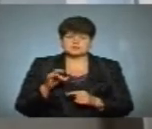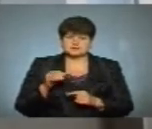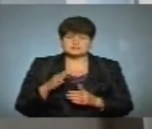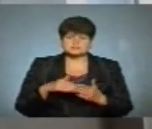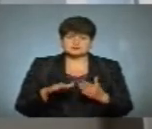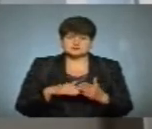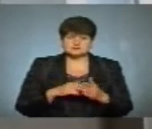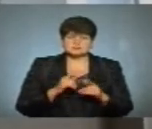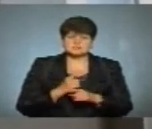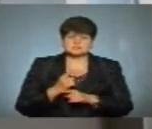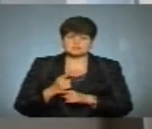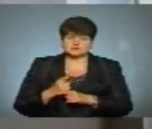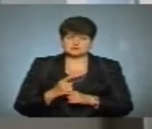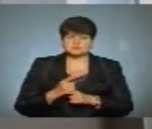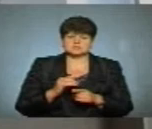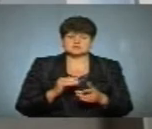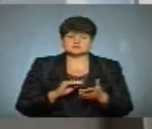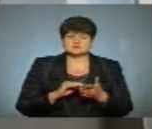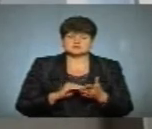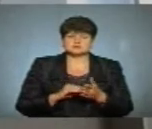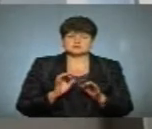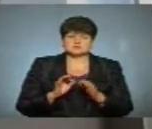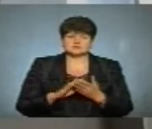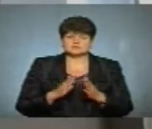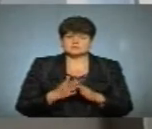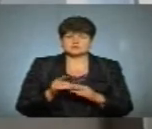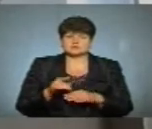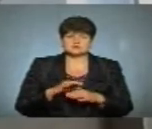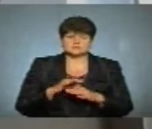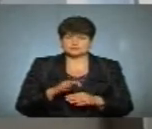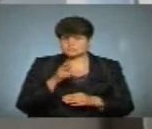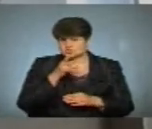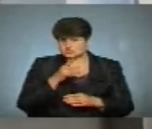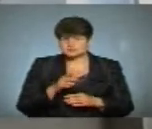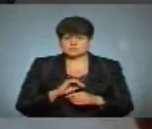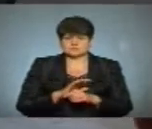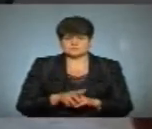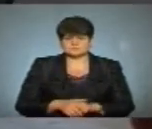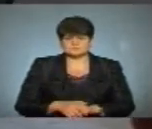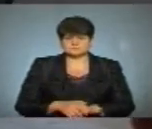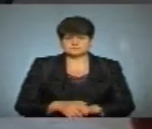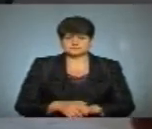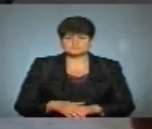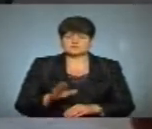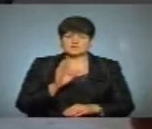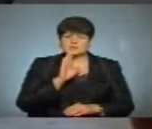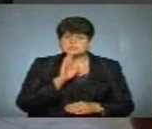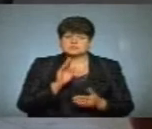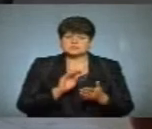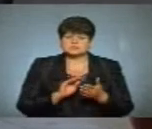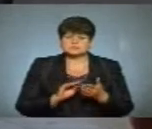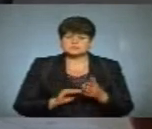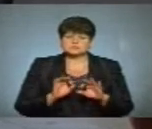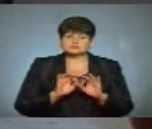скасувати відповідні заборони та зазначити безпечні умови для їх проведення під час епідемії коронавірусу. Авторка петиції Ірина